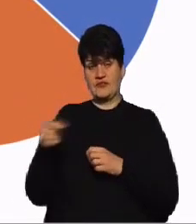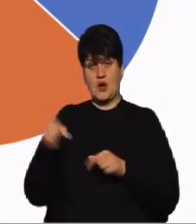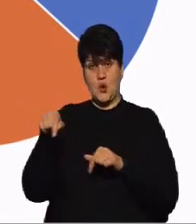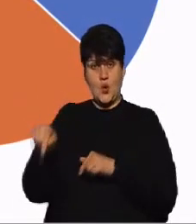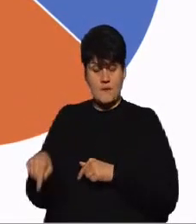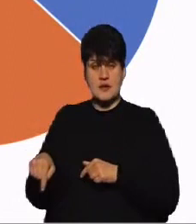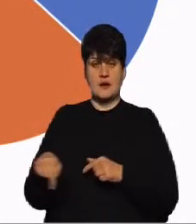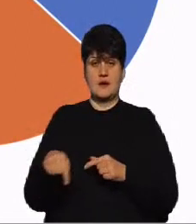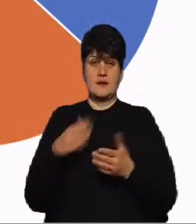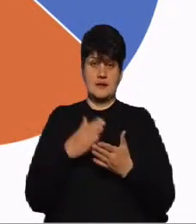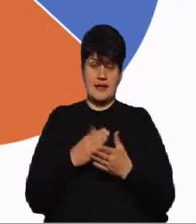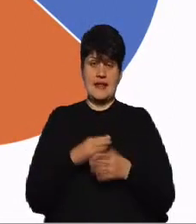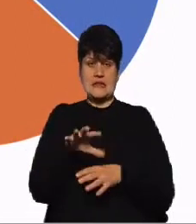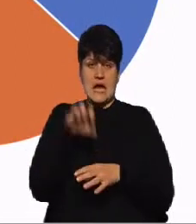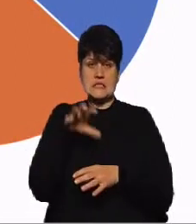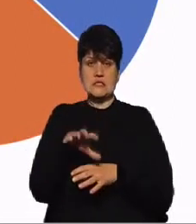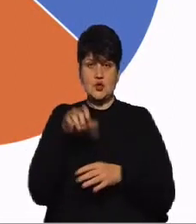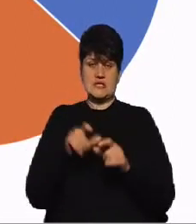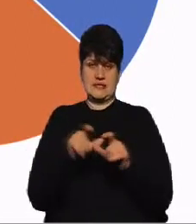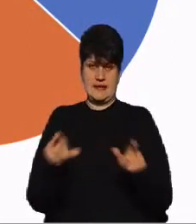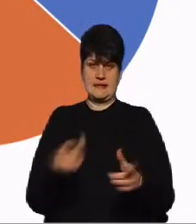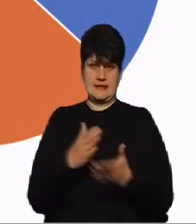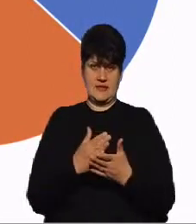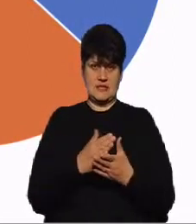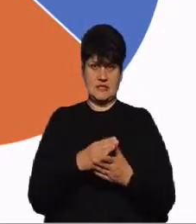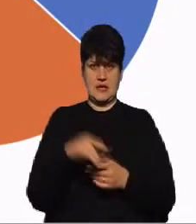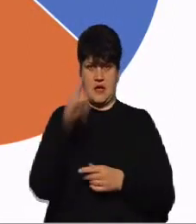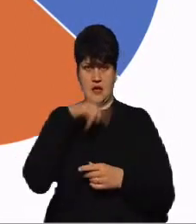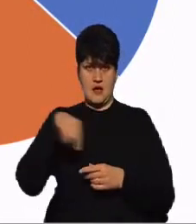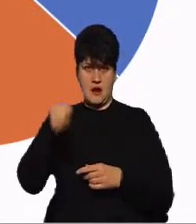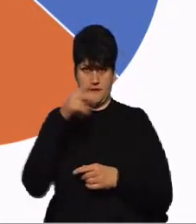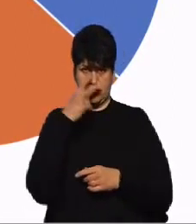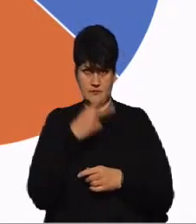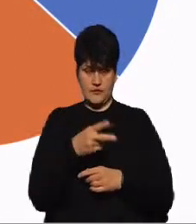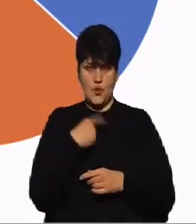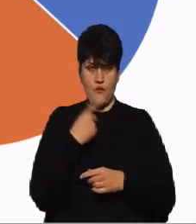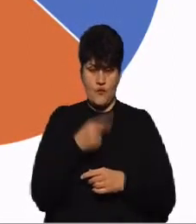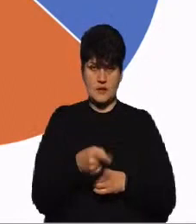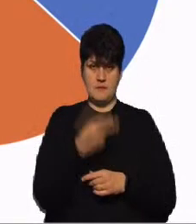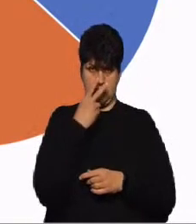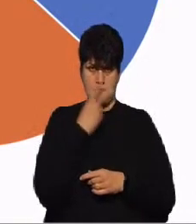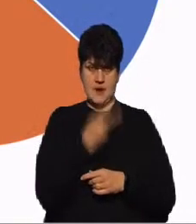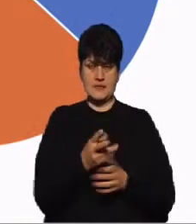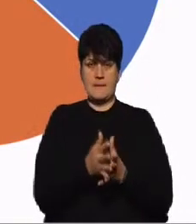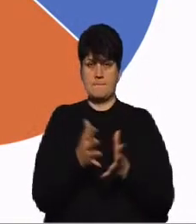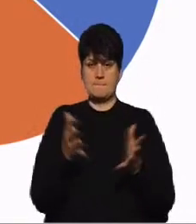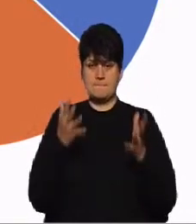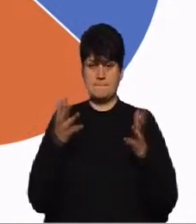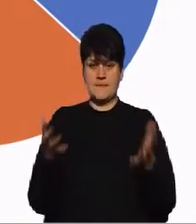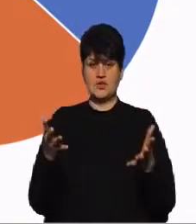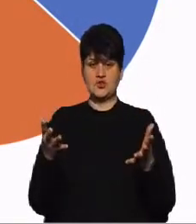насосні станції. У нас є інфографіка, власне, по цьому, що ви говорите, і ми бачимо, що найбільшу так складову у